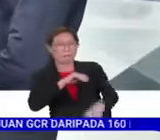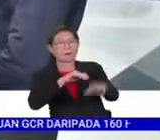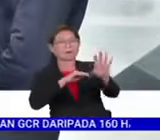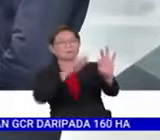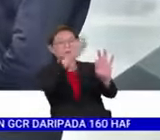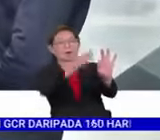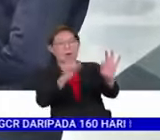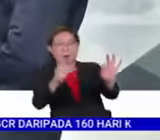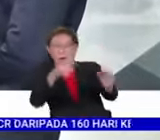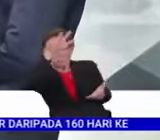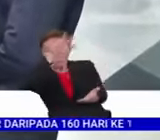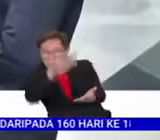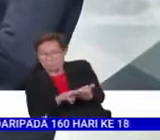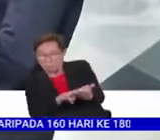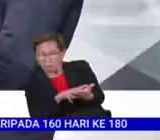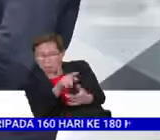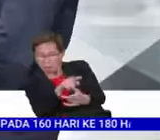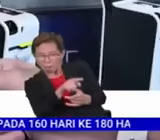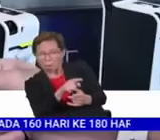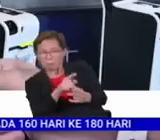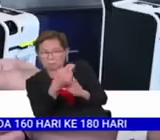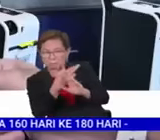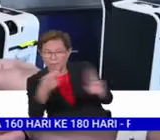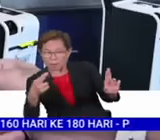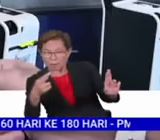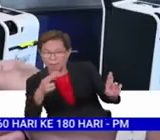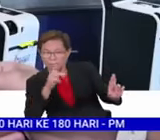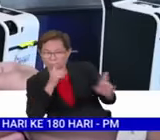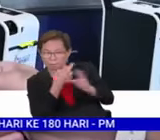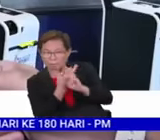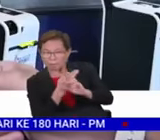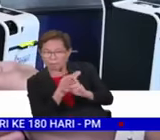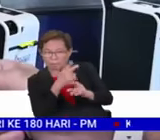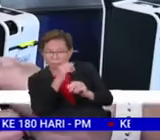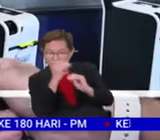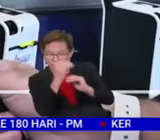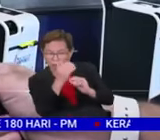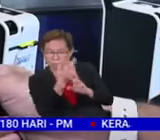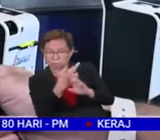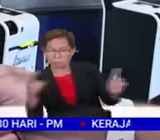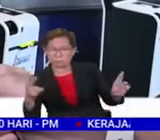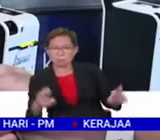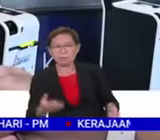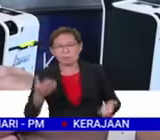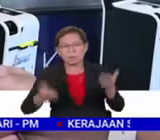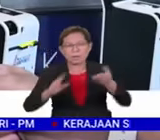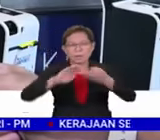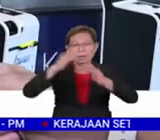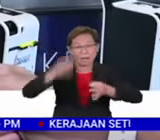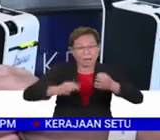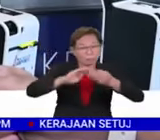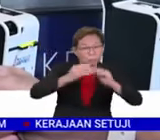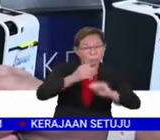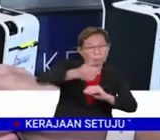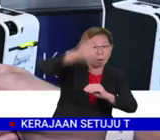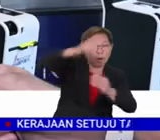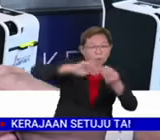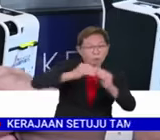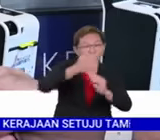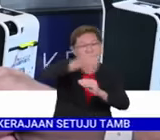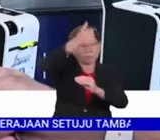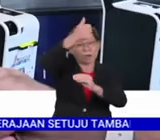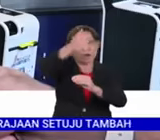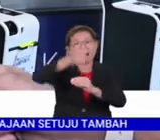menentukan tahap sebenar persiapannya. Dekat Misano nanti kemungkinan dia akan, kalau dia nombor satu, dia akan mendapatkan